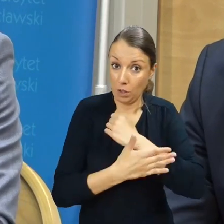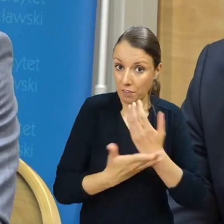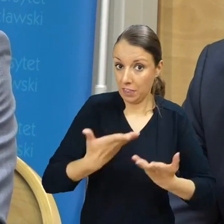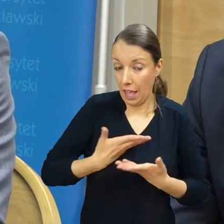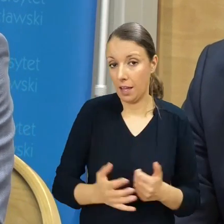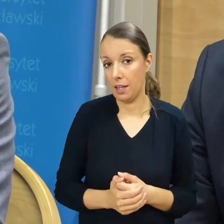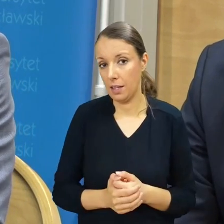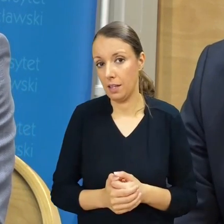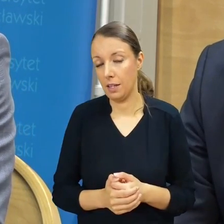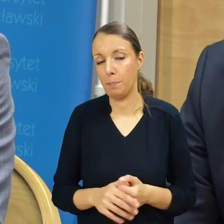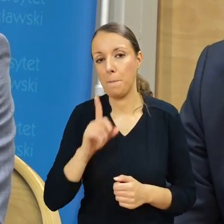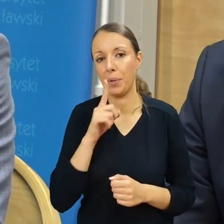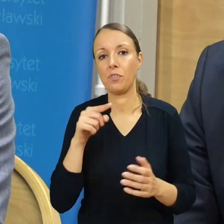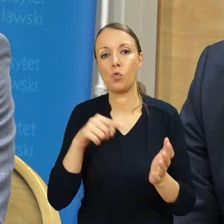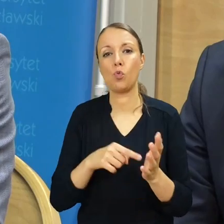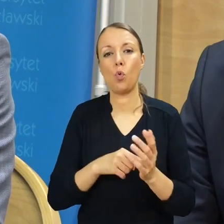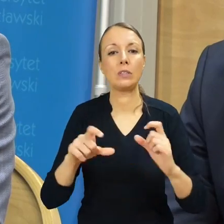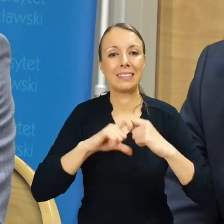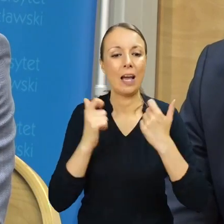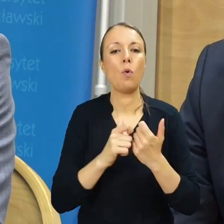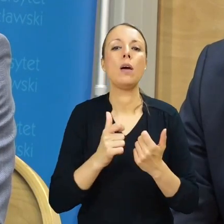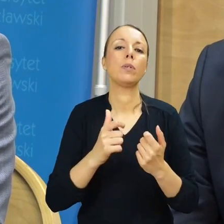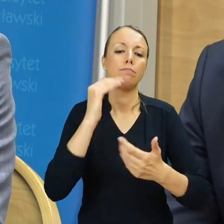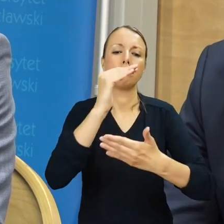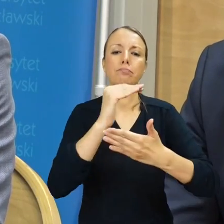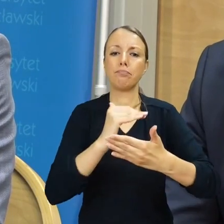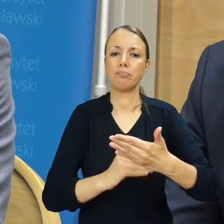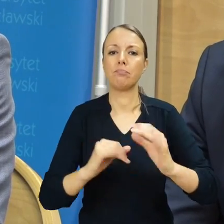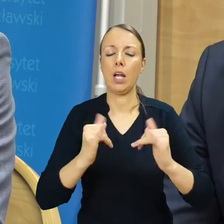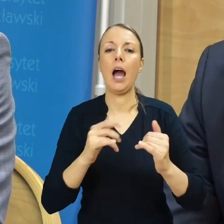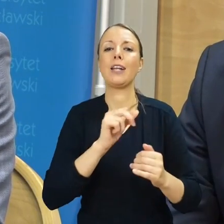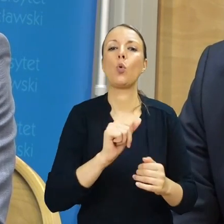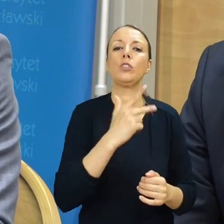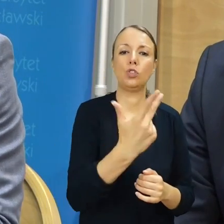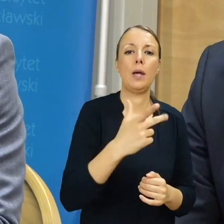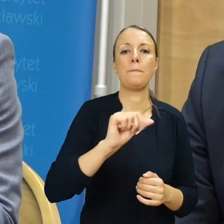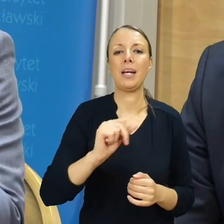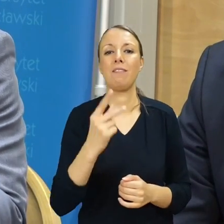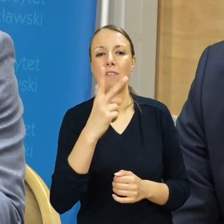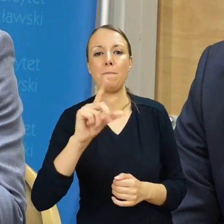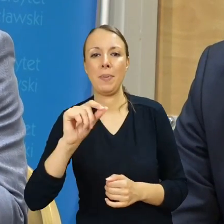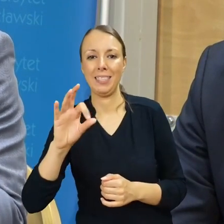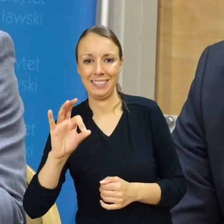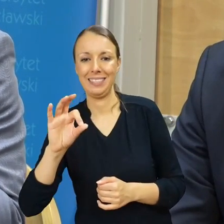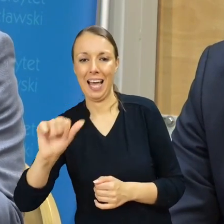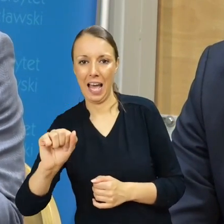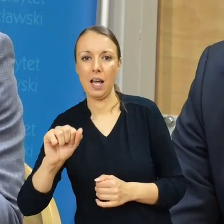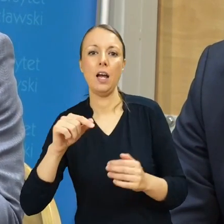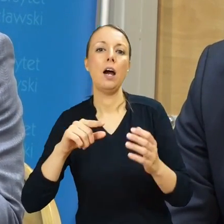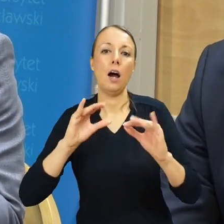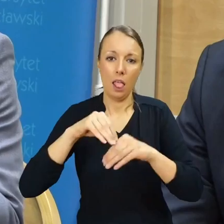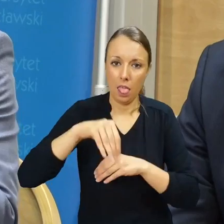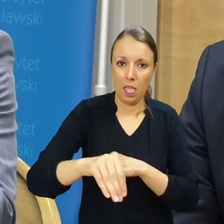katalogu przedmiotów zaskarżenia, jaki mamy w artykule 3 paragraf 2 PPSA, przewlekłości w zakresie dostępu do